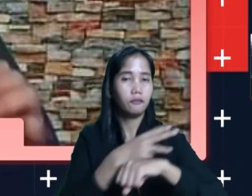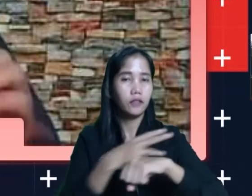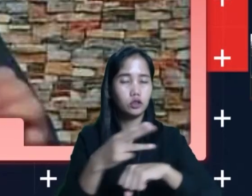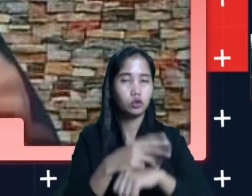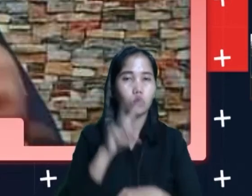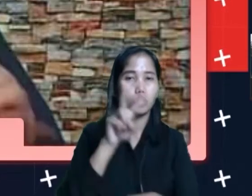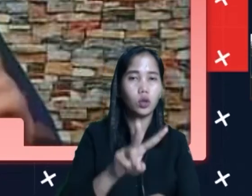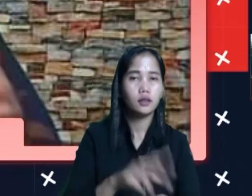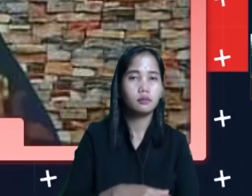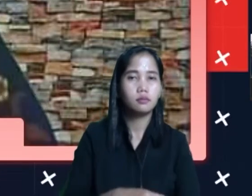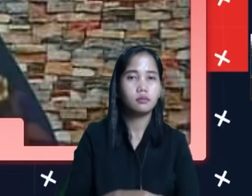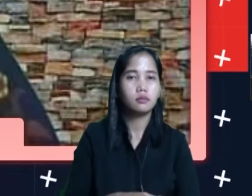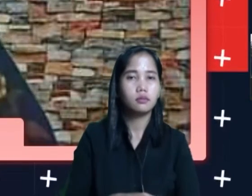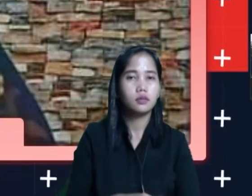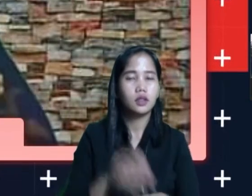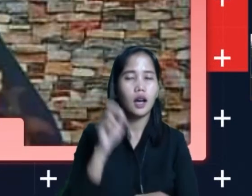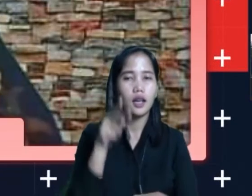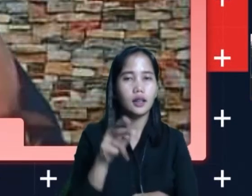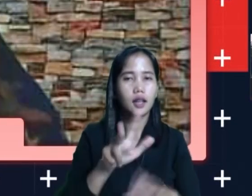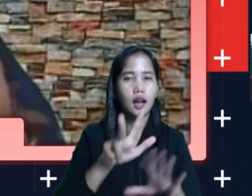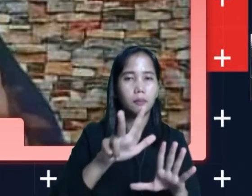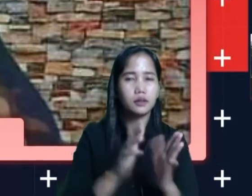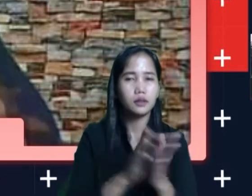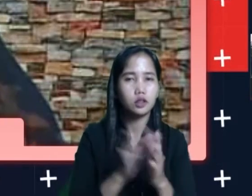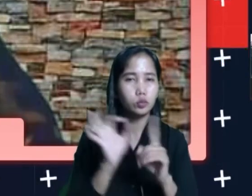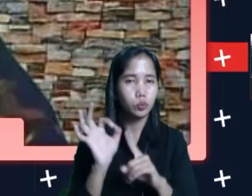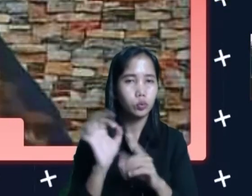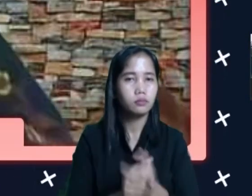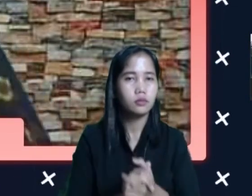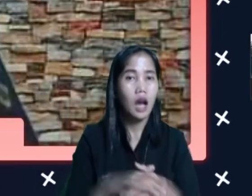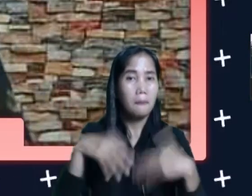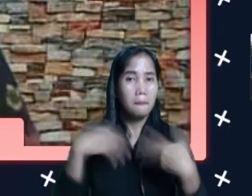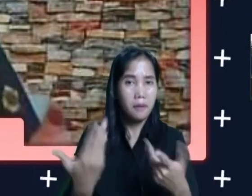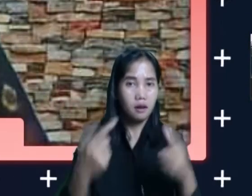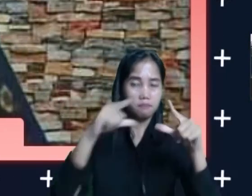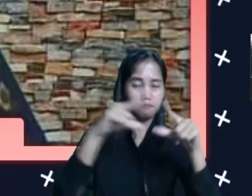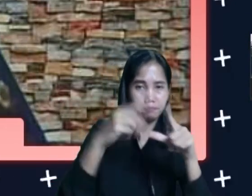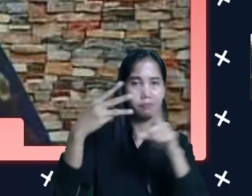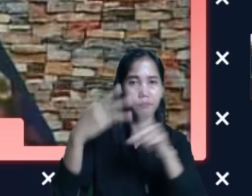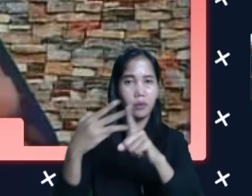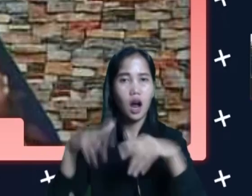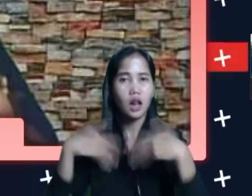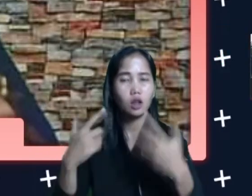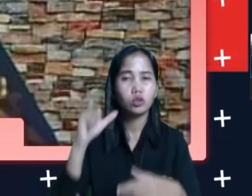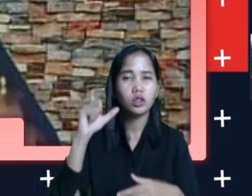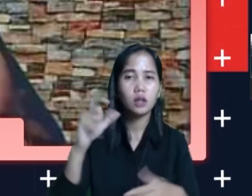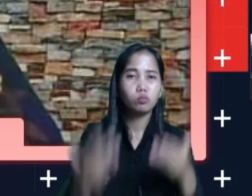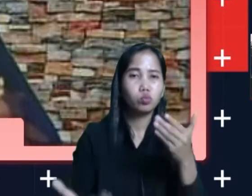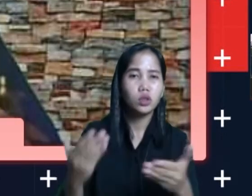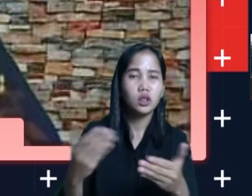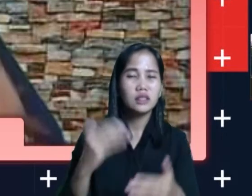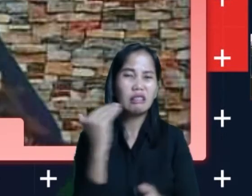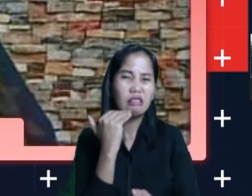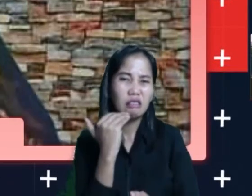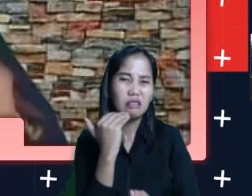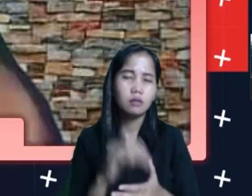hanya kasih karunia Allah yang penting, penurutan tidak penting. Itu A. B, penurutan itu